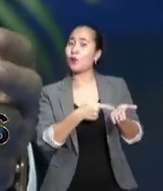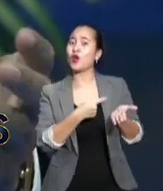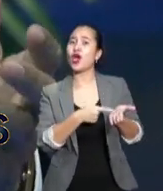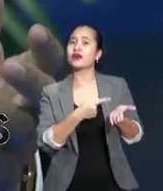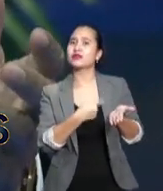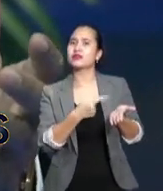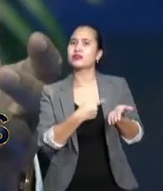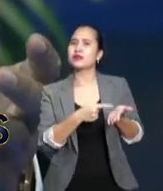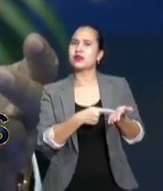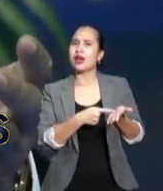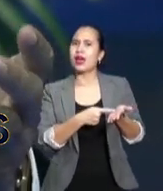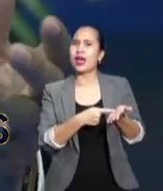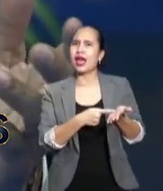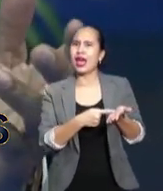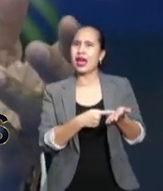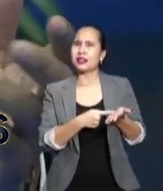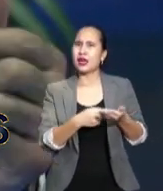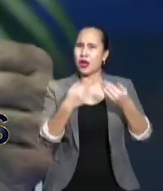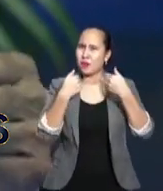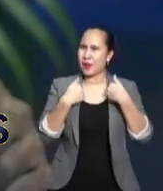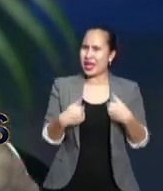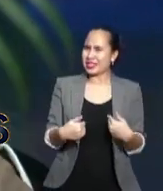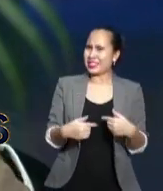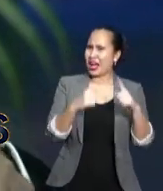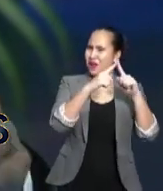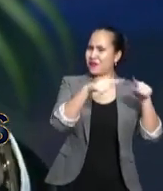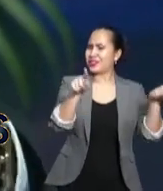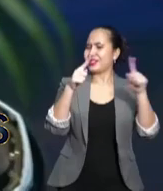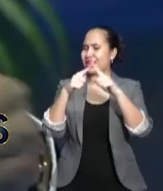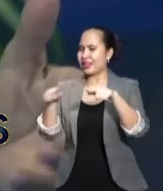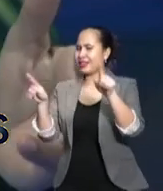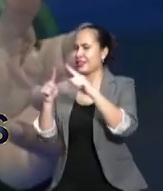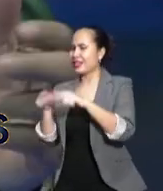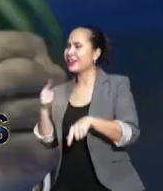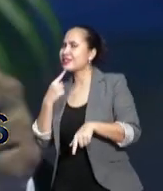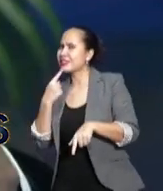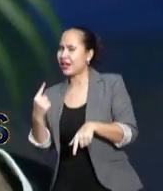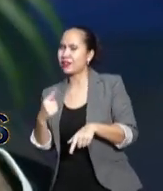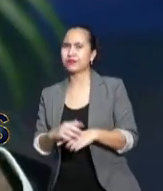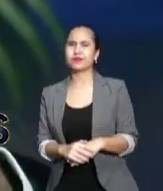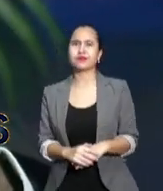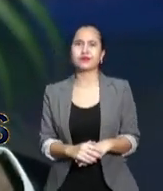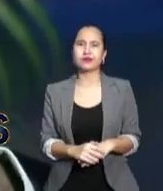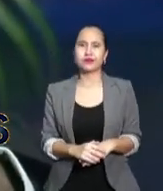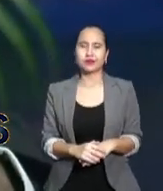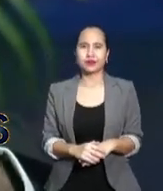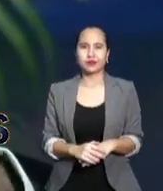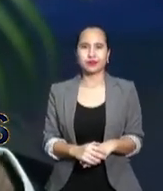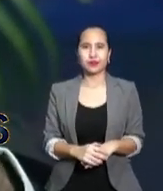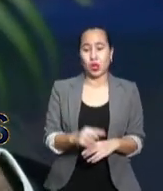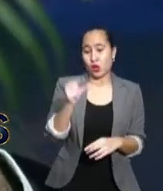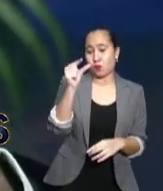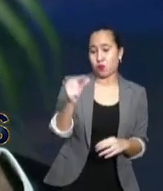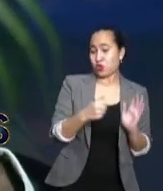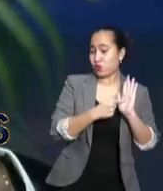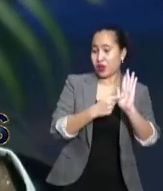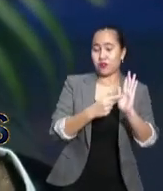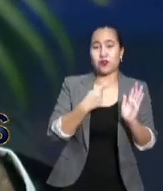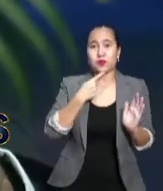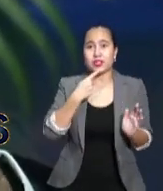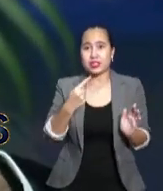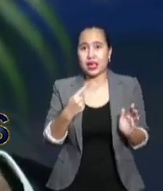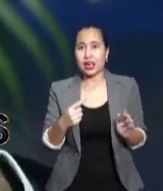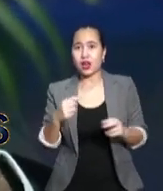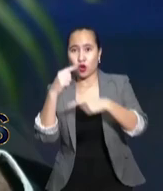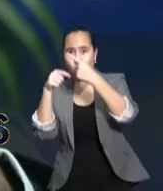En meningen verschillen. Want ik hoor sommige mensen zeggen, die koers had direct vrijgelaten moeten worden.